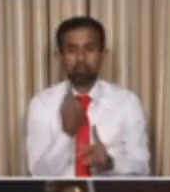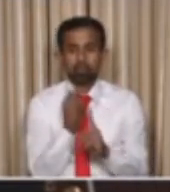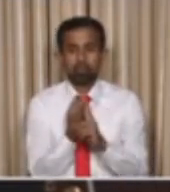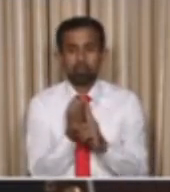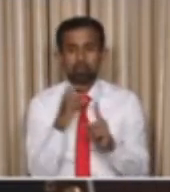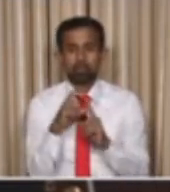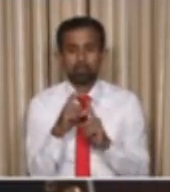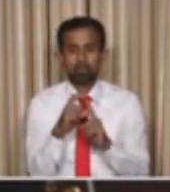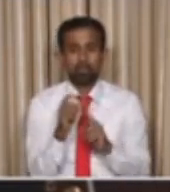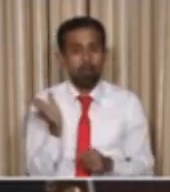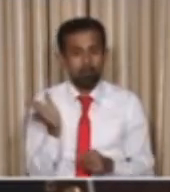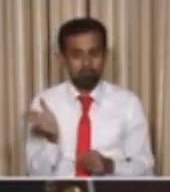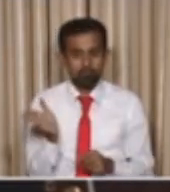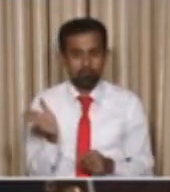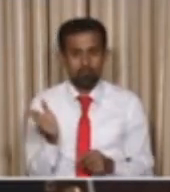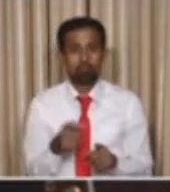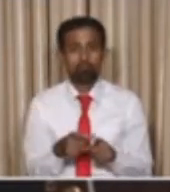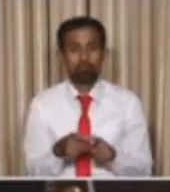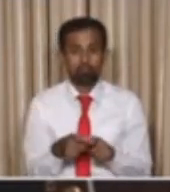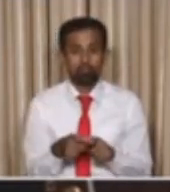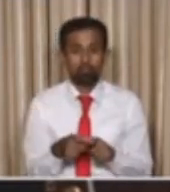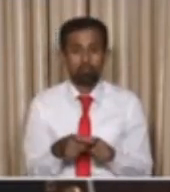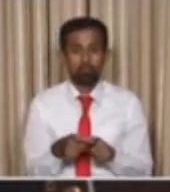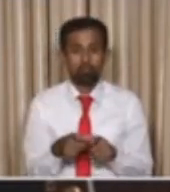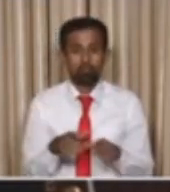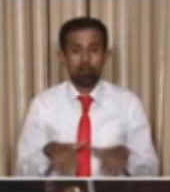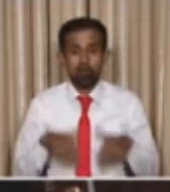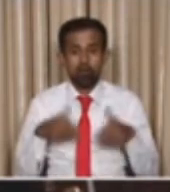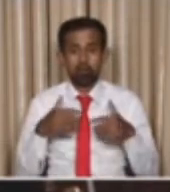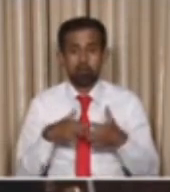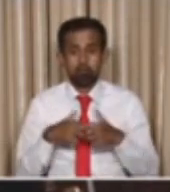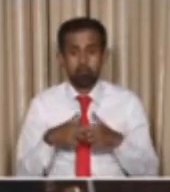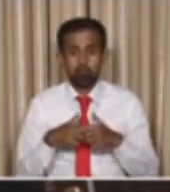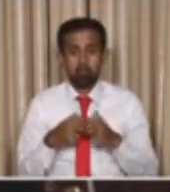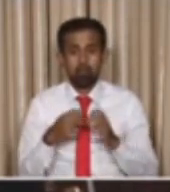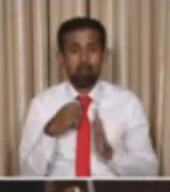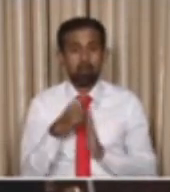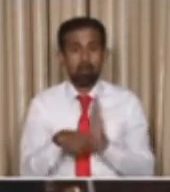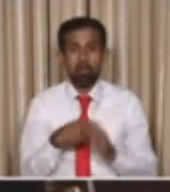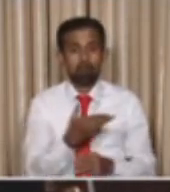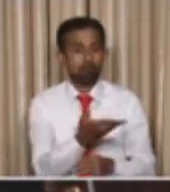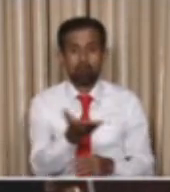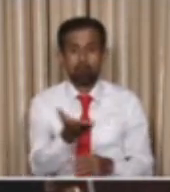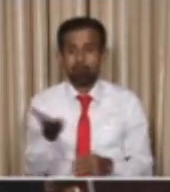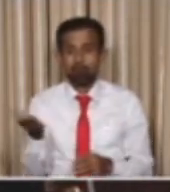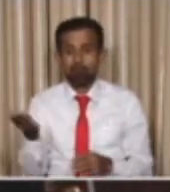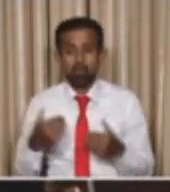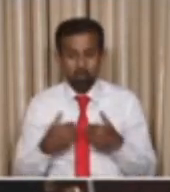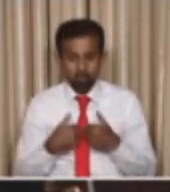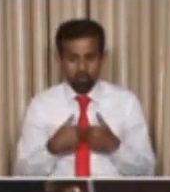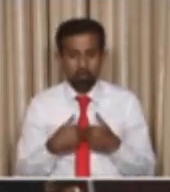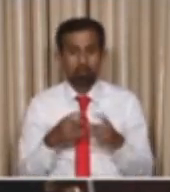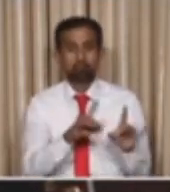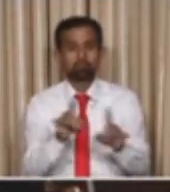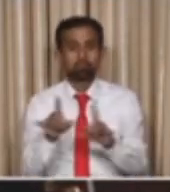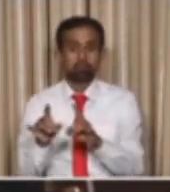පෙළෙන දරුණු සෞඛ්‍ය අර්බුදයේ රටේ හැම තැනම පැතිරෙන වෙලාවේ අපටත් ඒක එකලෙසින් මුණ දෙන්න වෙලා